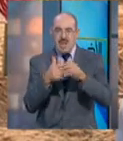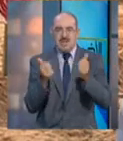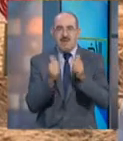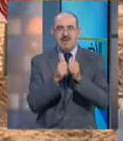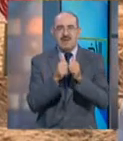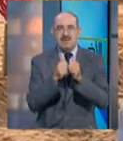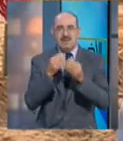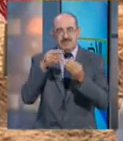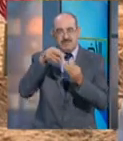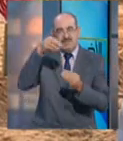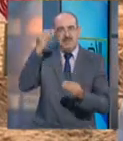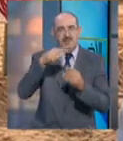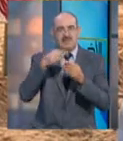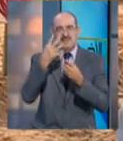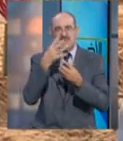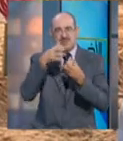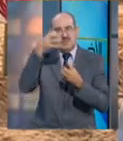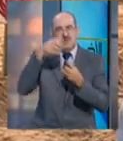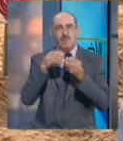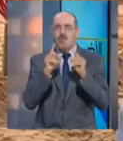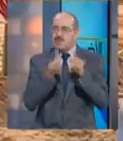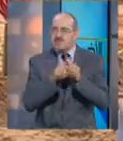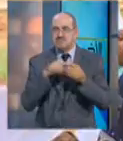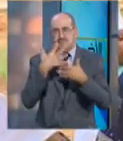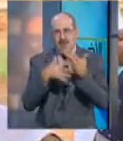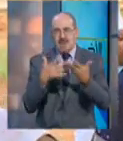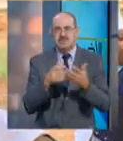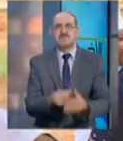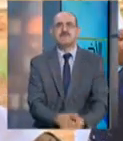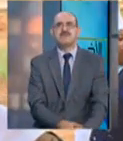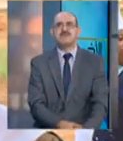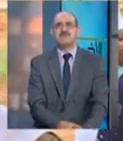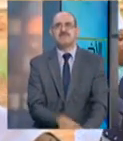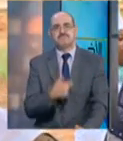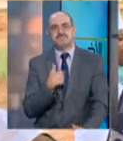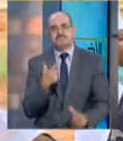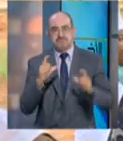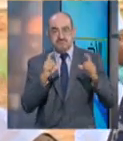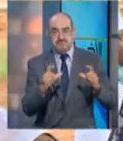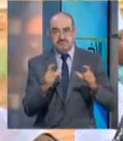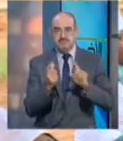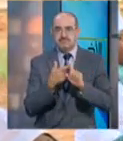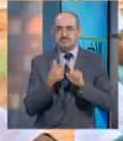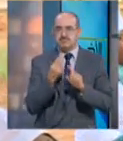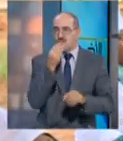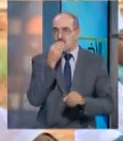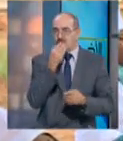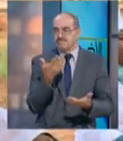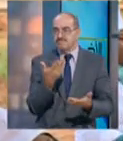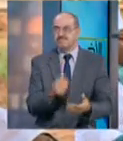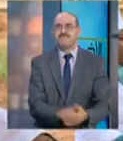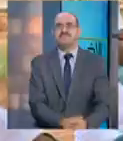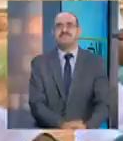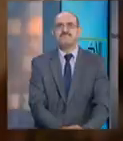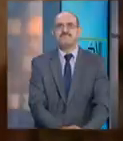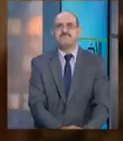اكثر، يستعملوه النافس، يستعملوه الناس اللي بوين حول البرد. ايفينمون كولينير avec beaucoup beaucoup beaucoup